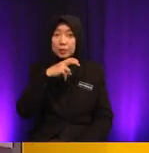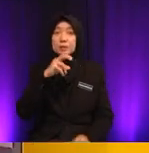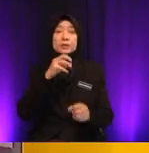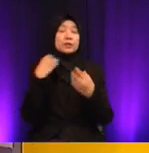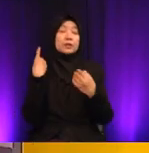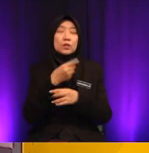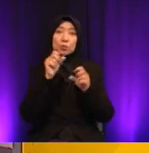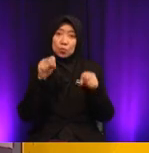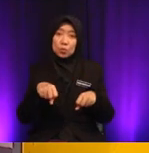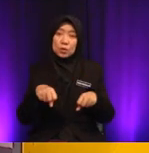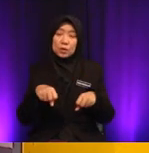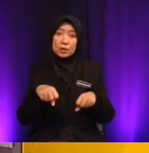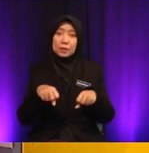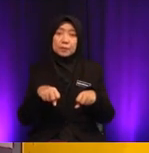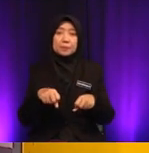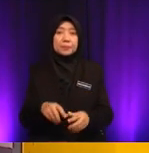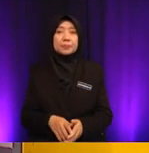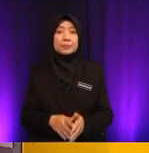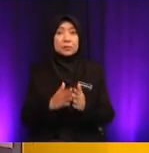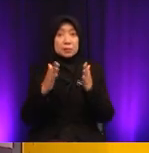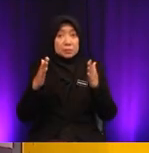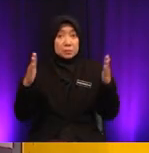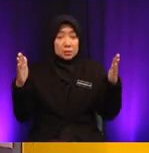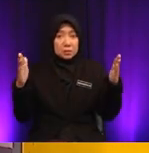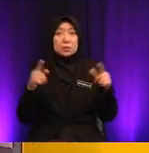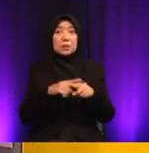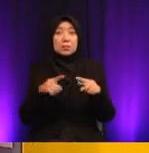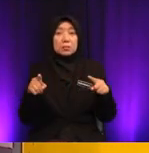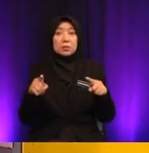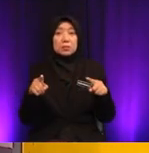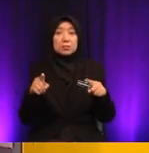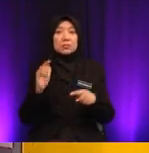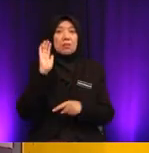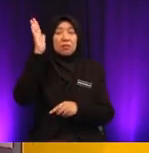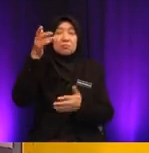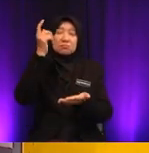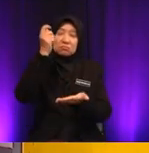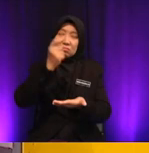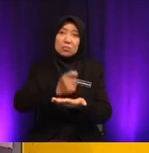tetapi kalau yang ini pertumbuhannya tak sama Masya Allah